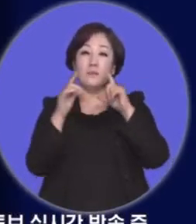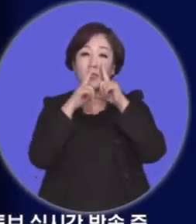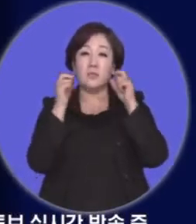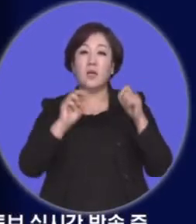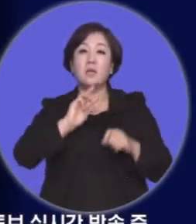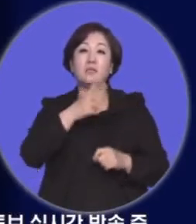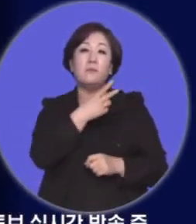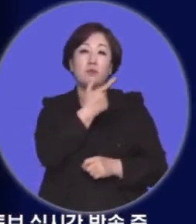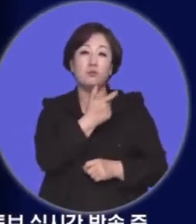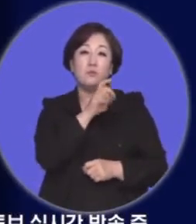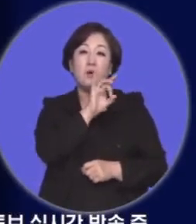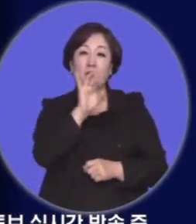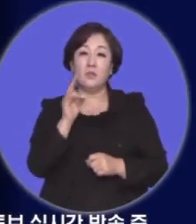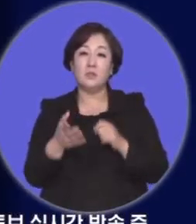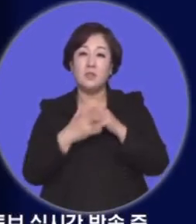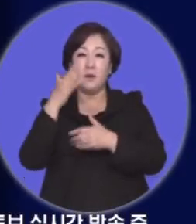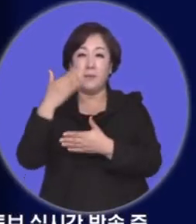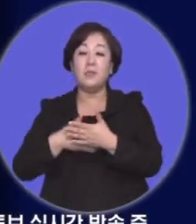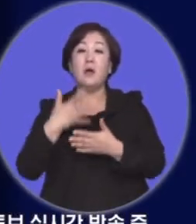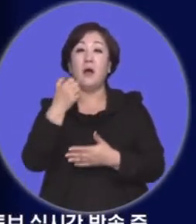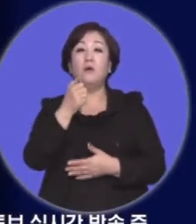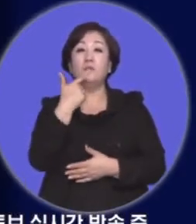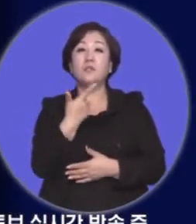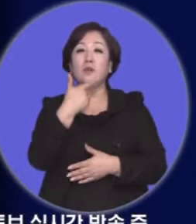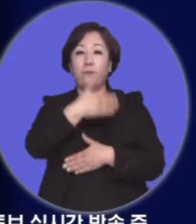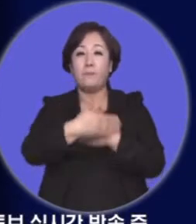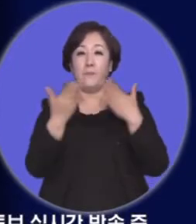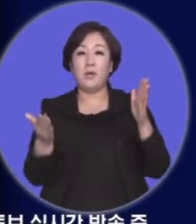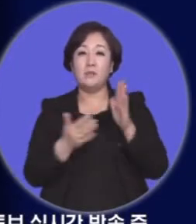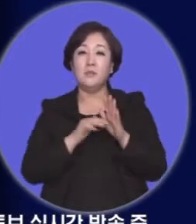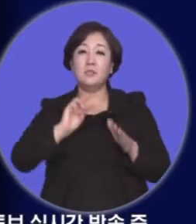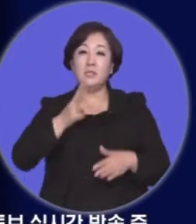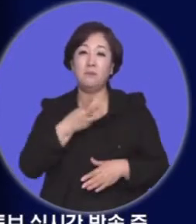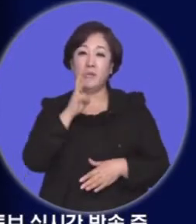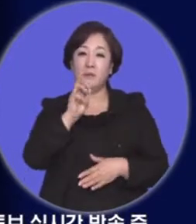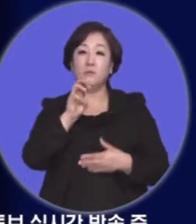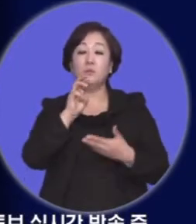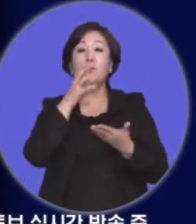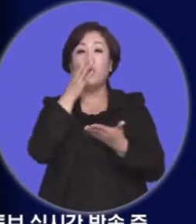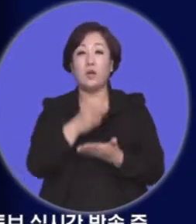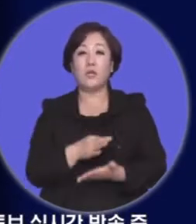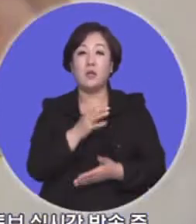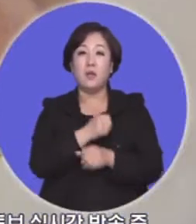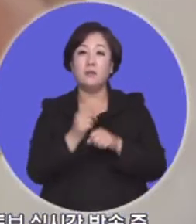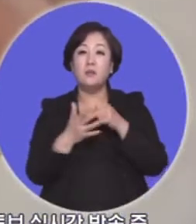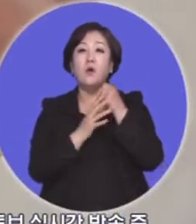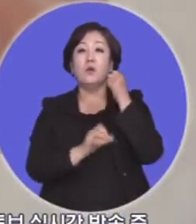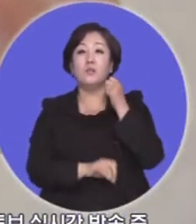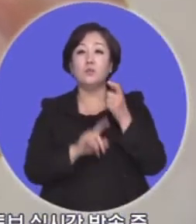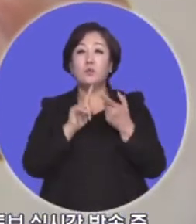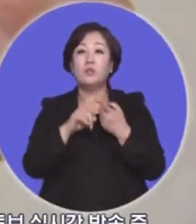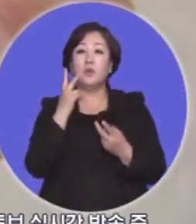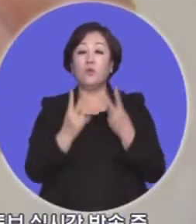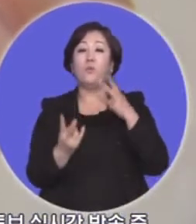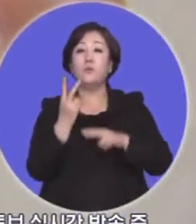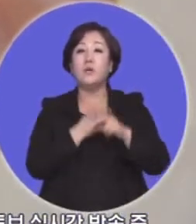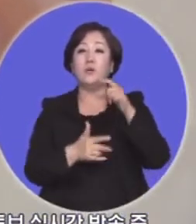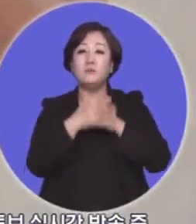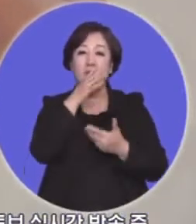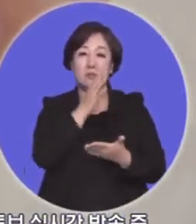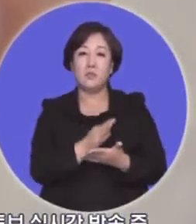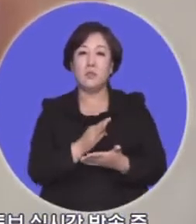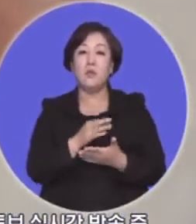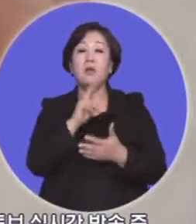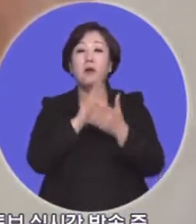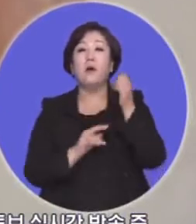판매한다 제고 96 박스를 전부 사면 330 원 으로 깎아 주겠다며 기존 거래처 보다 더 저렴한 가격으로